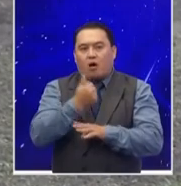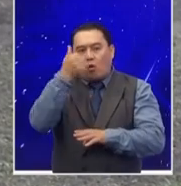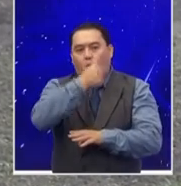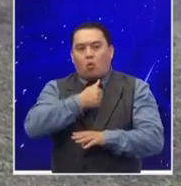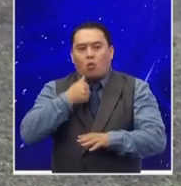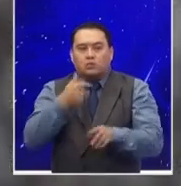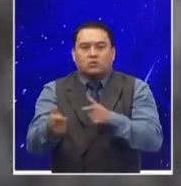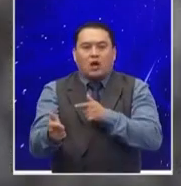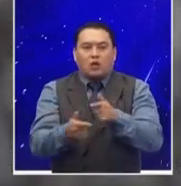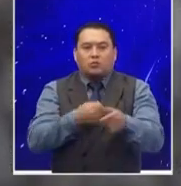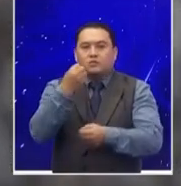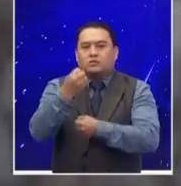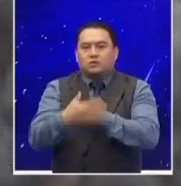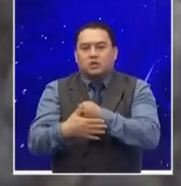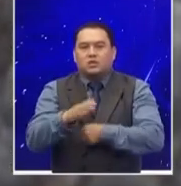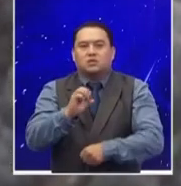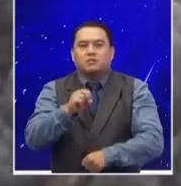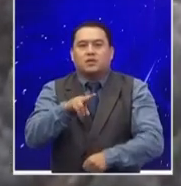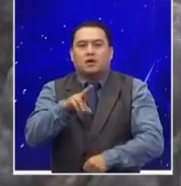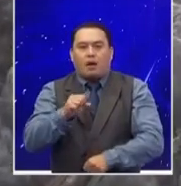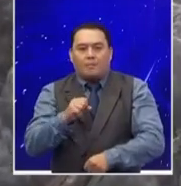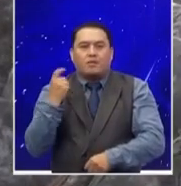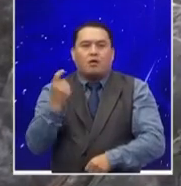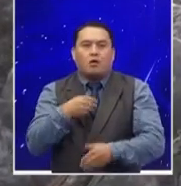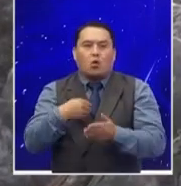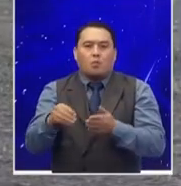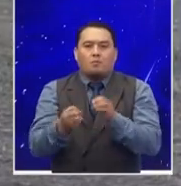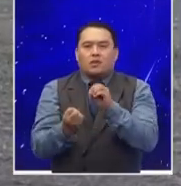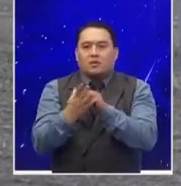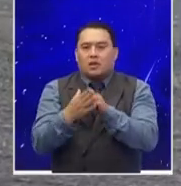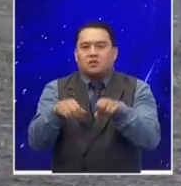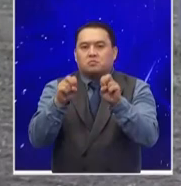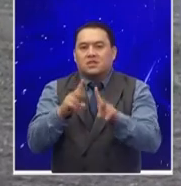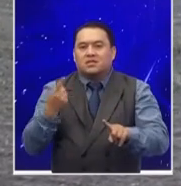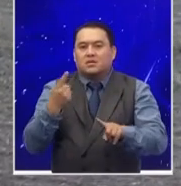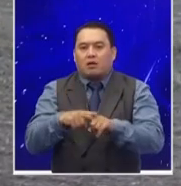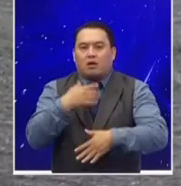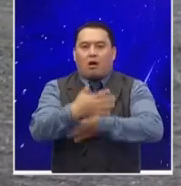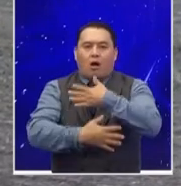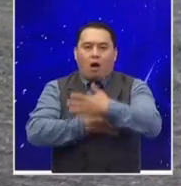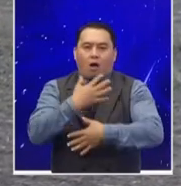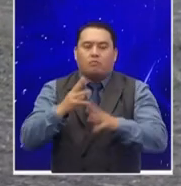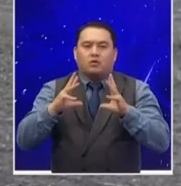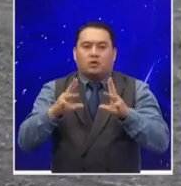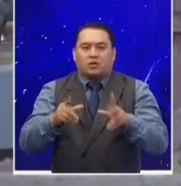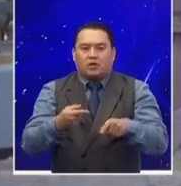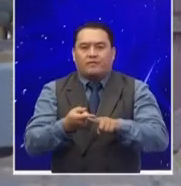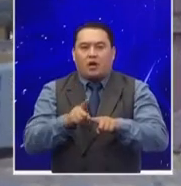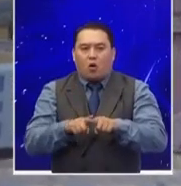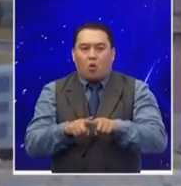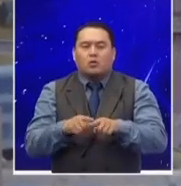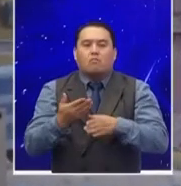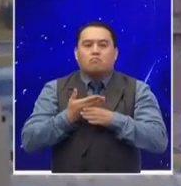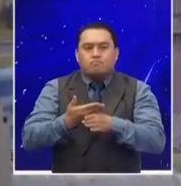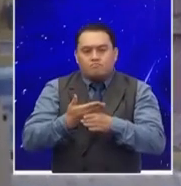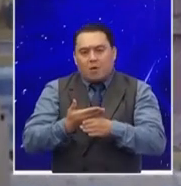помощи сервисно-заготовительных центров СПК ЖТСУ хозяйство приобрело 15 единиц. Это комбайны, трактора, подвесная техника. Она-то и